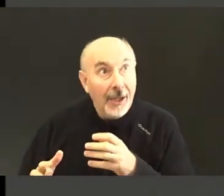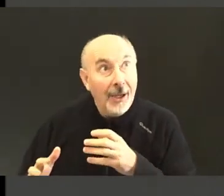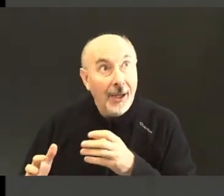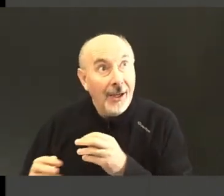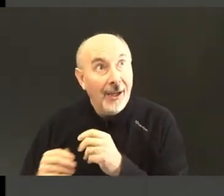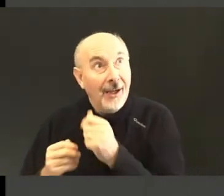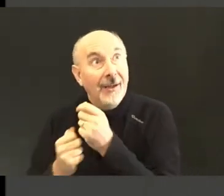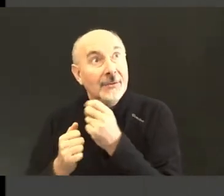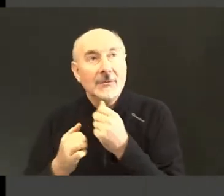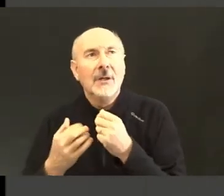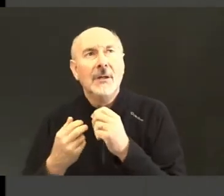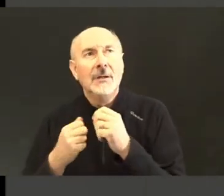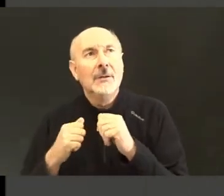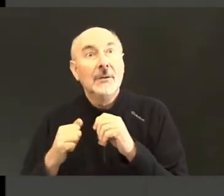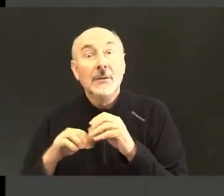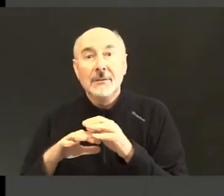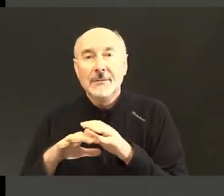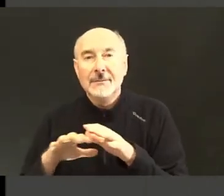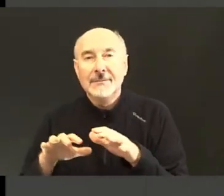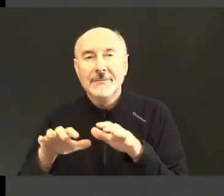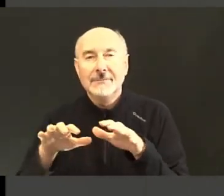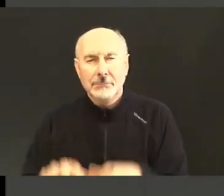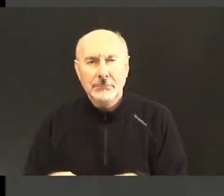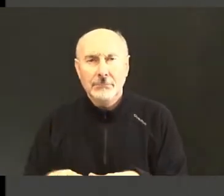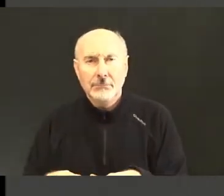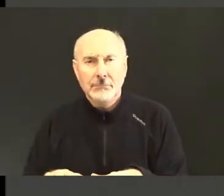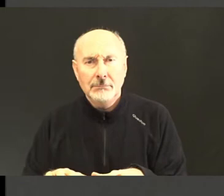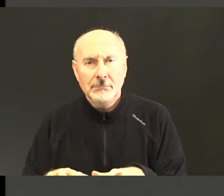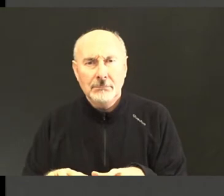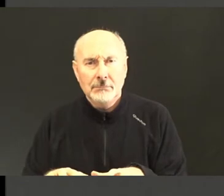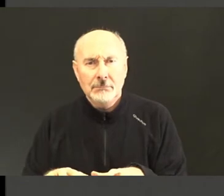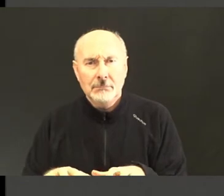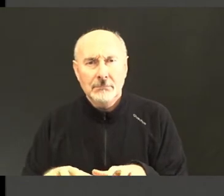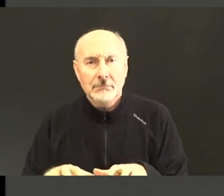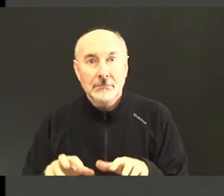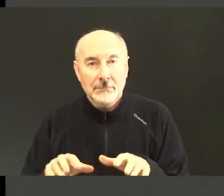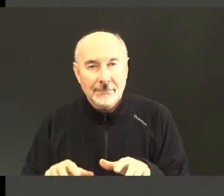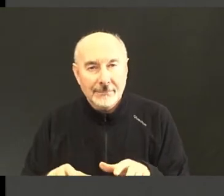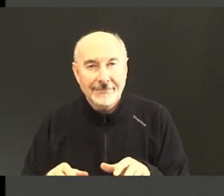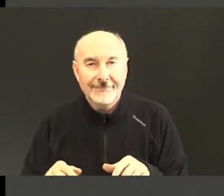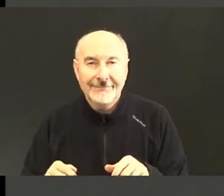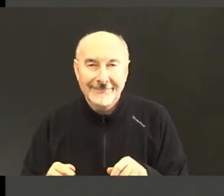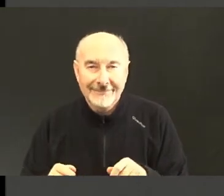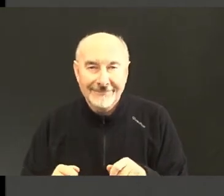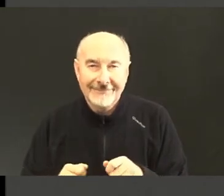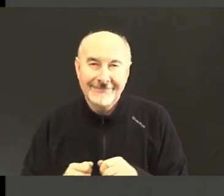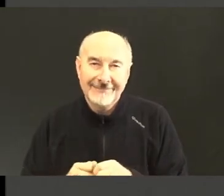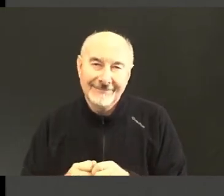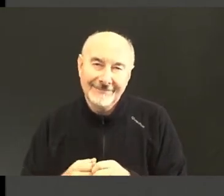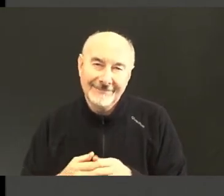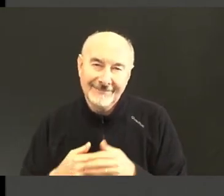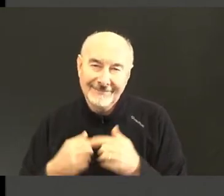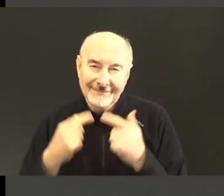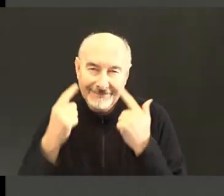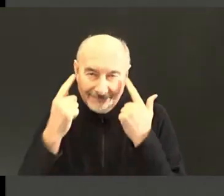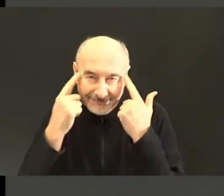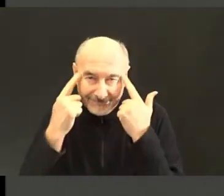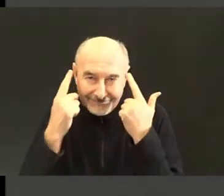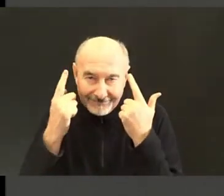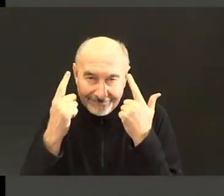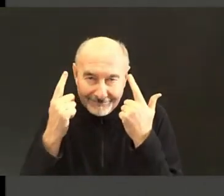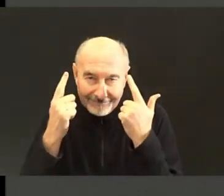un reale stare con i piedi nel presente. Questa è la mia visione politica di